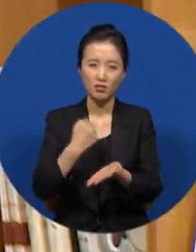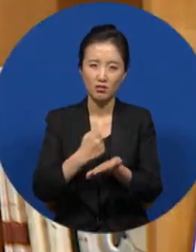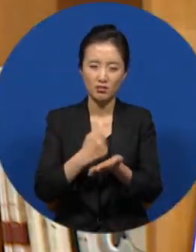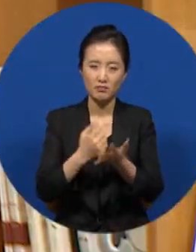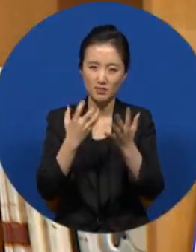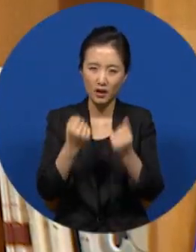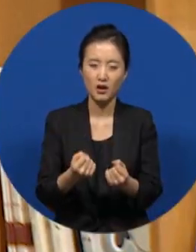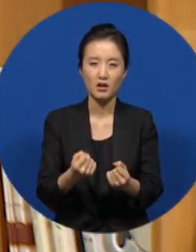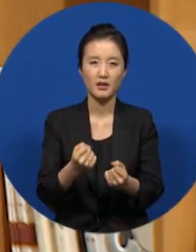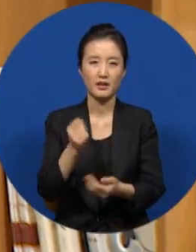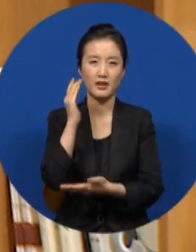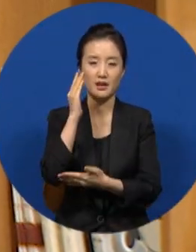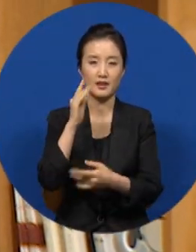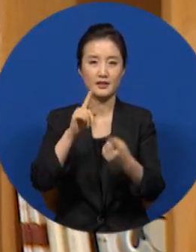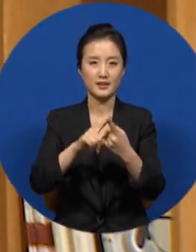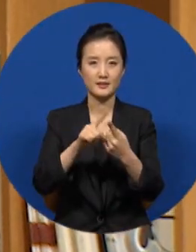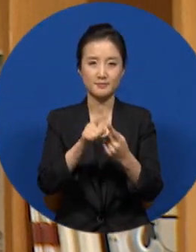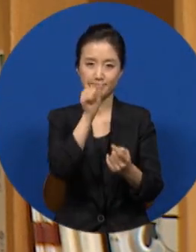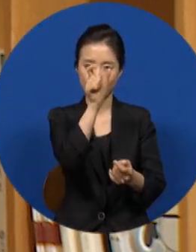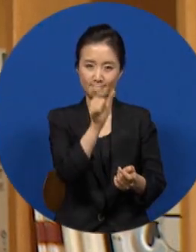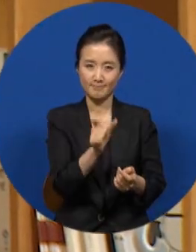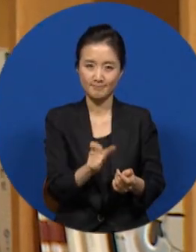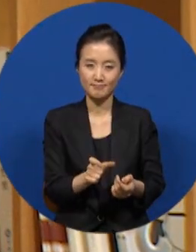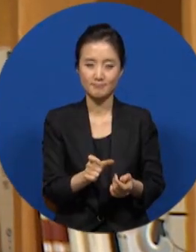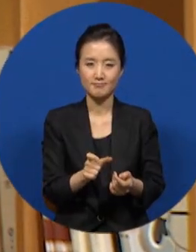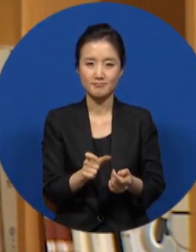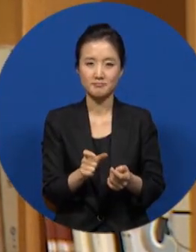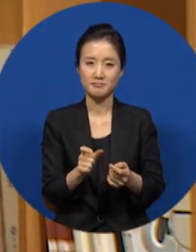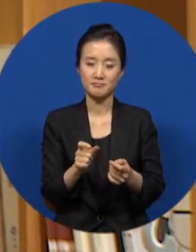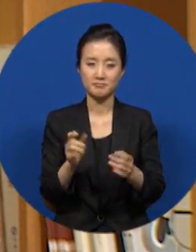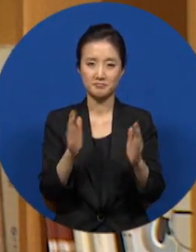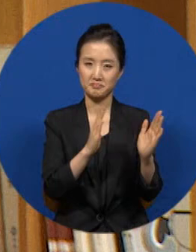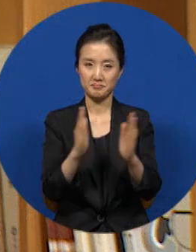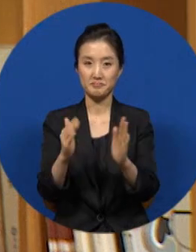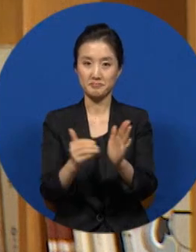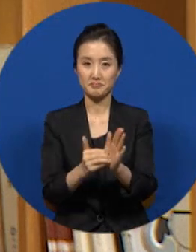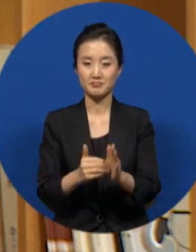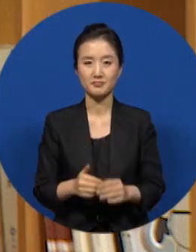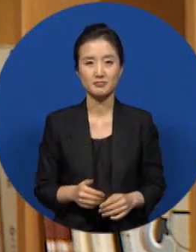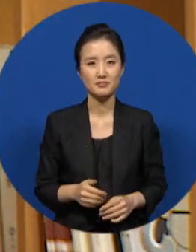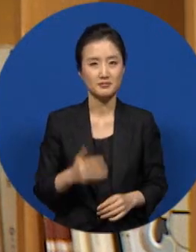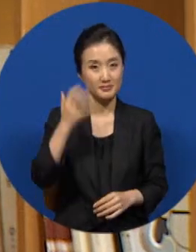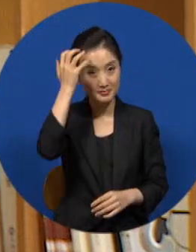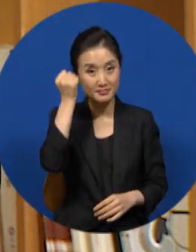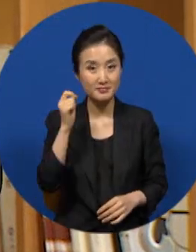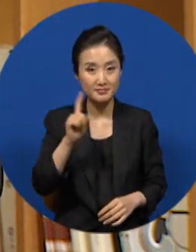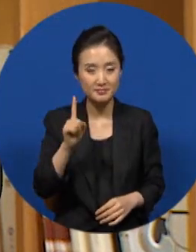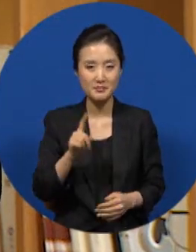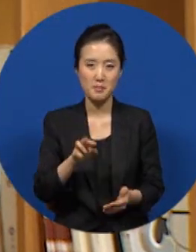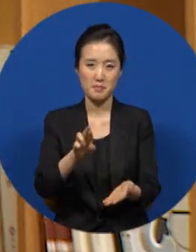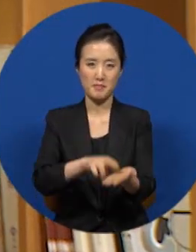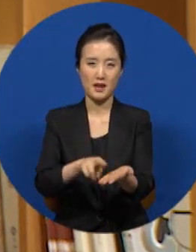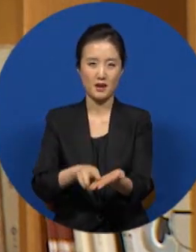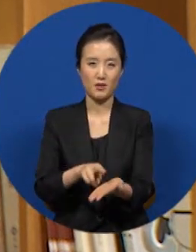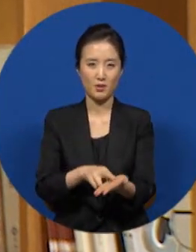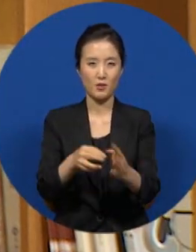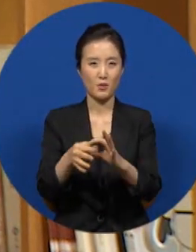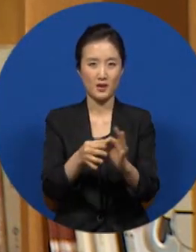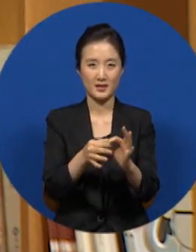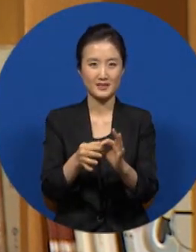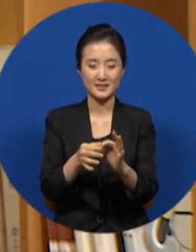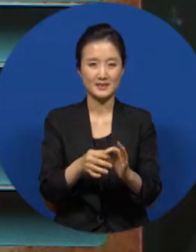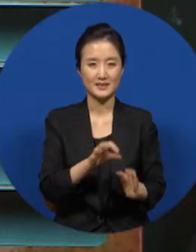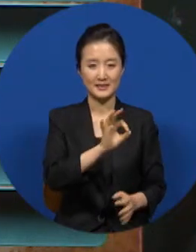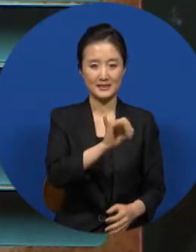뭐 우리 그 잘 아시다시피 이세돌 프로 기사와 또 알파고가 바둑을 뒀어요. 간절히 바랬습니다.